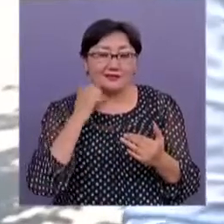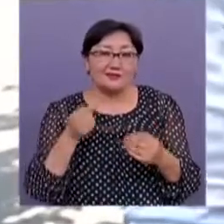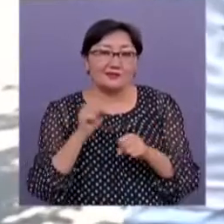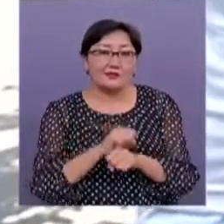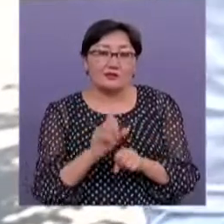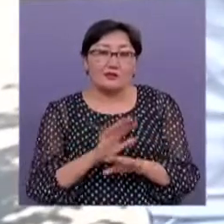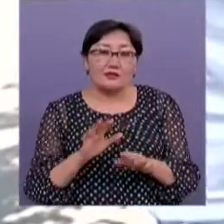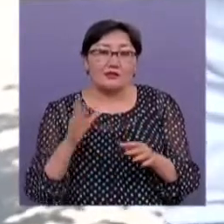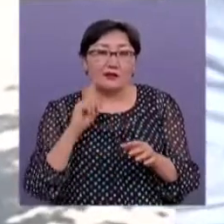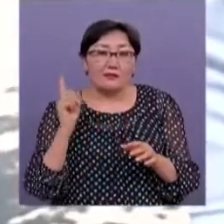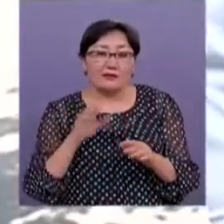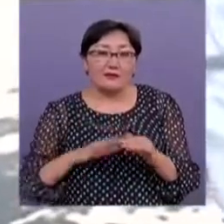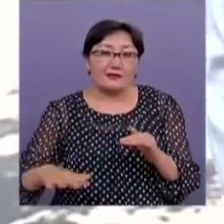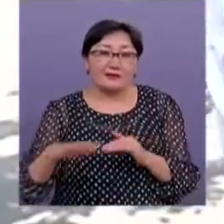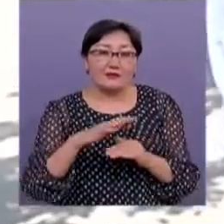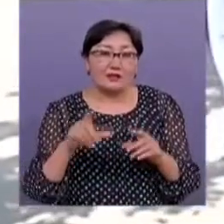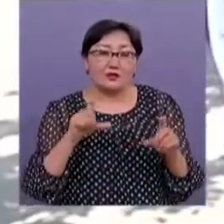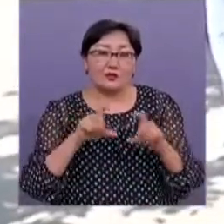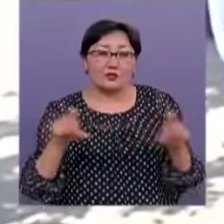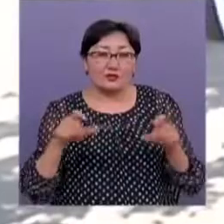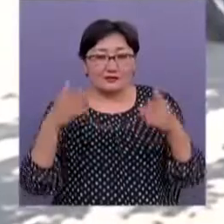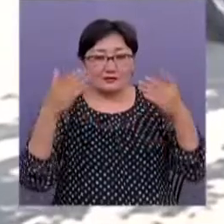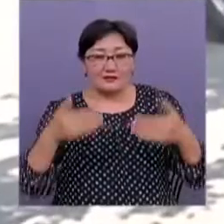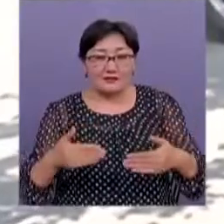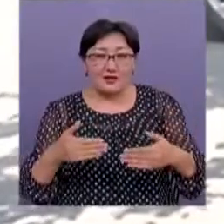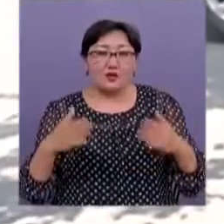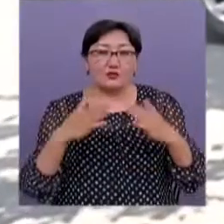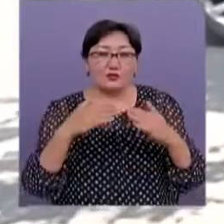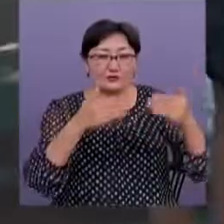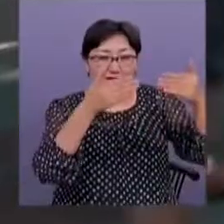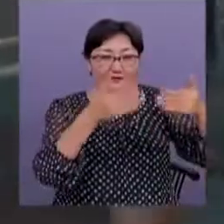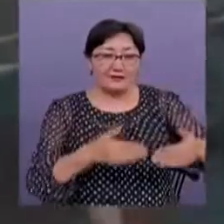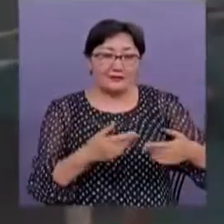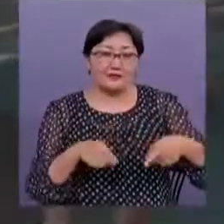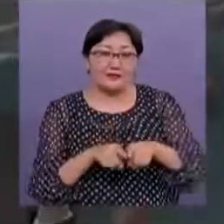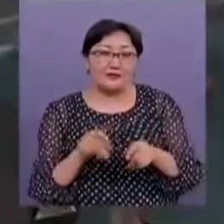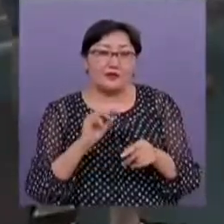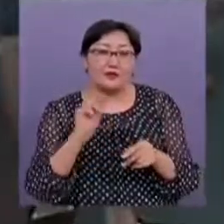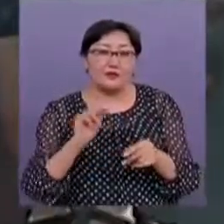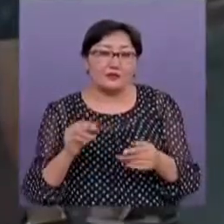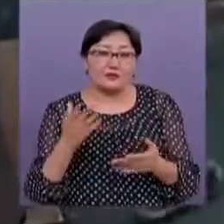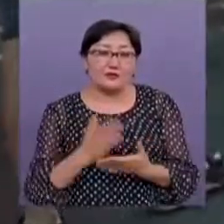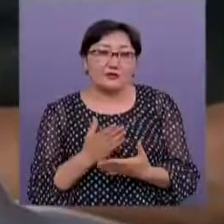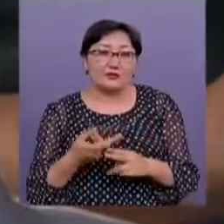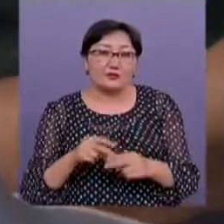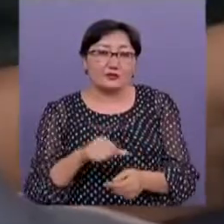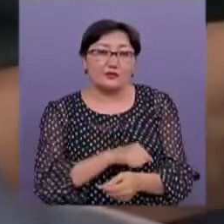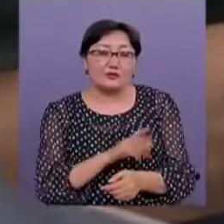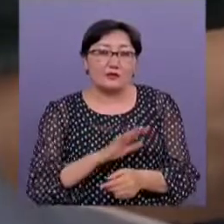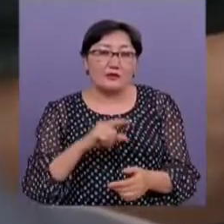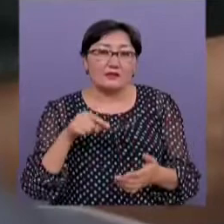ғана емес, балалар алаңында, дүкеннің сыртында, тұрғын үйдің кіреберісіне дейін қаптап кетті. Бұл есірткісіз